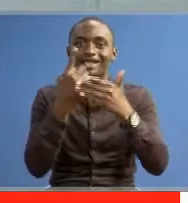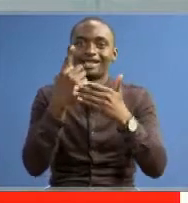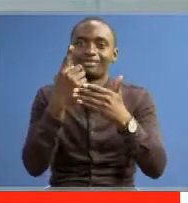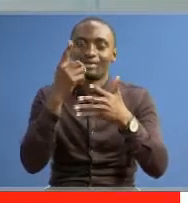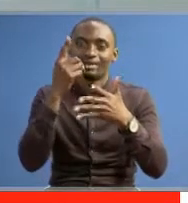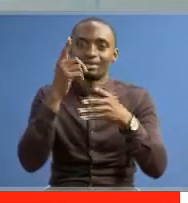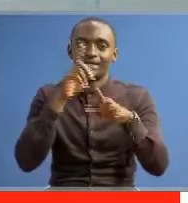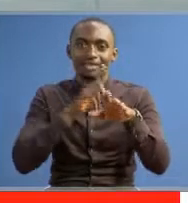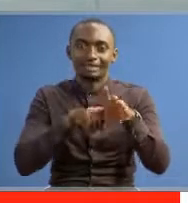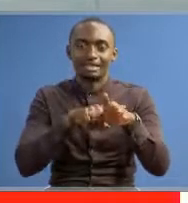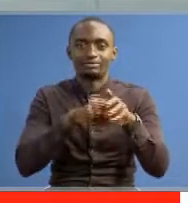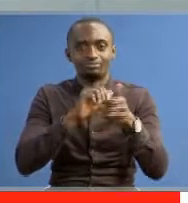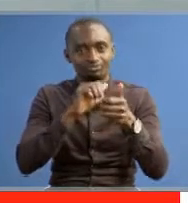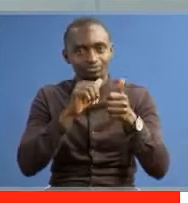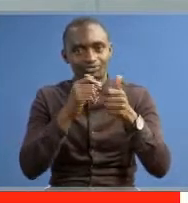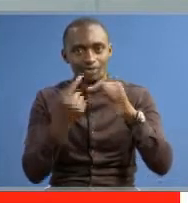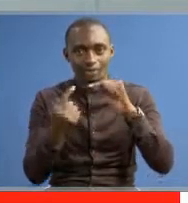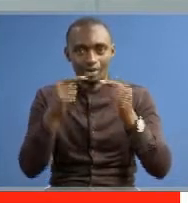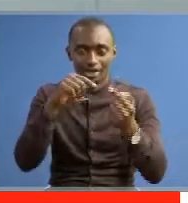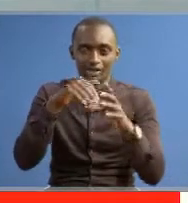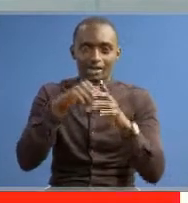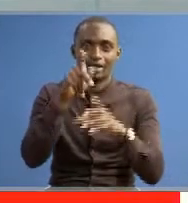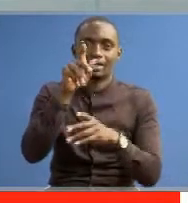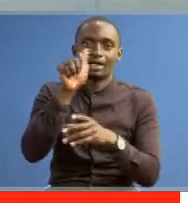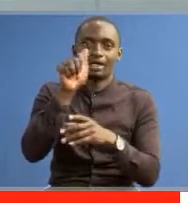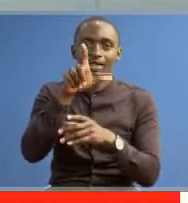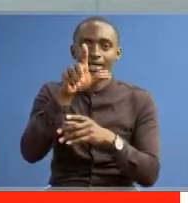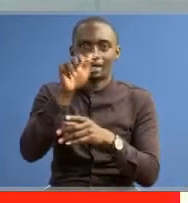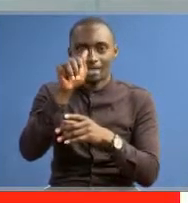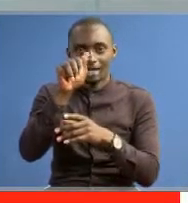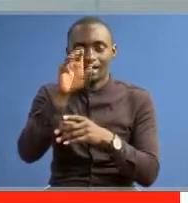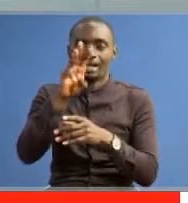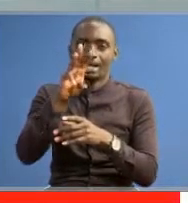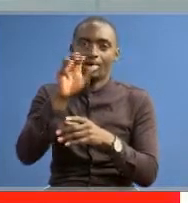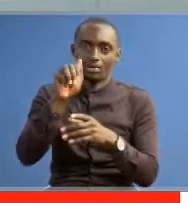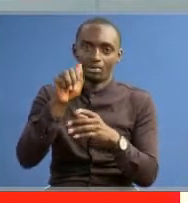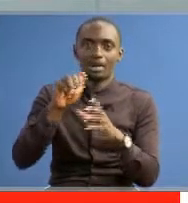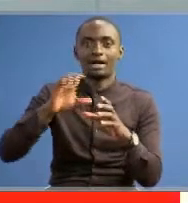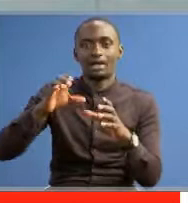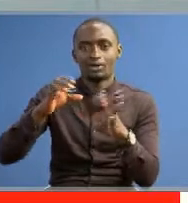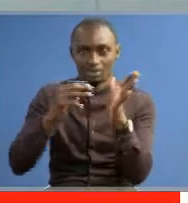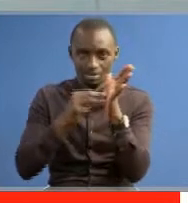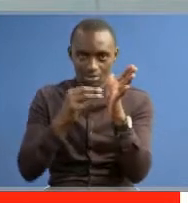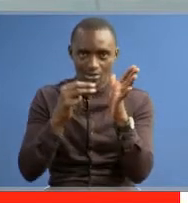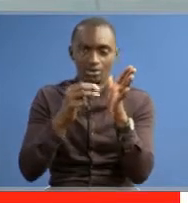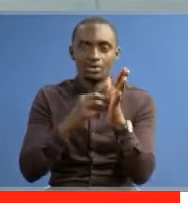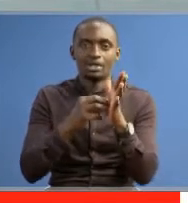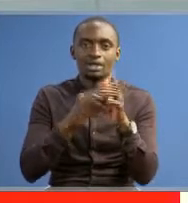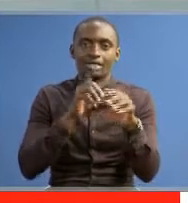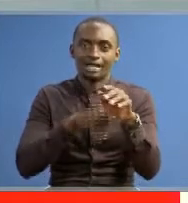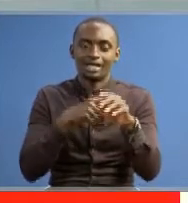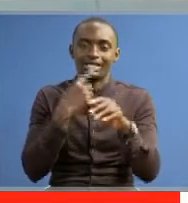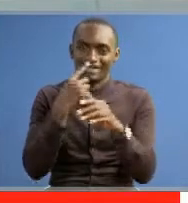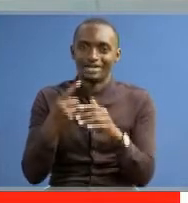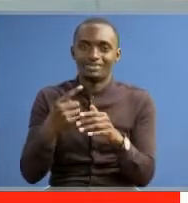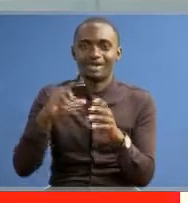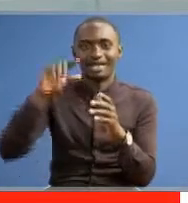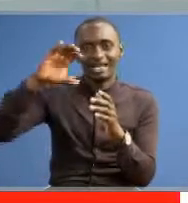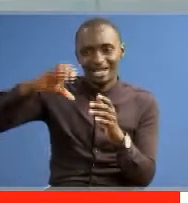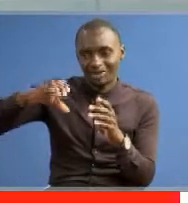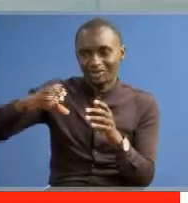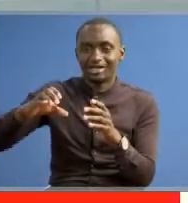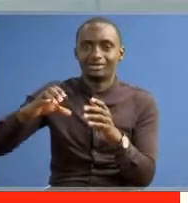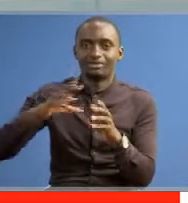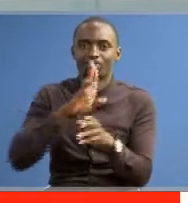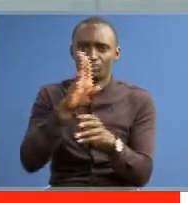ya mpira wa MKJ huko Kalawa, kaunti ya Makueni, ambapo pia aliifokea serikali ya kaunti kwa kukosa kutumia